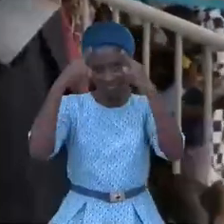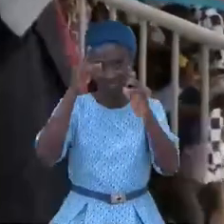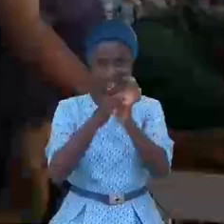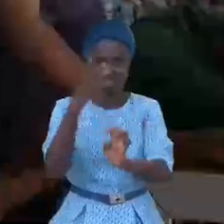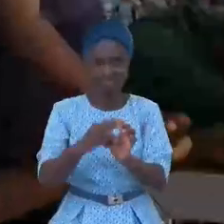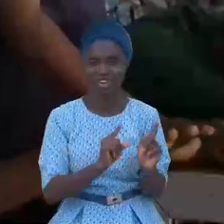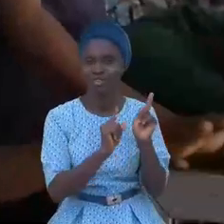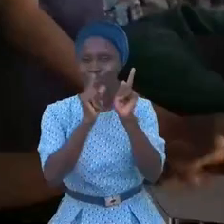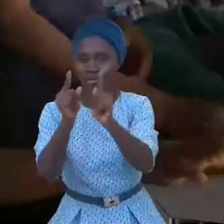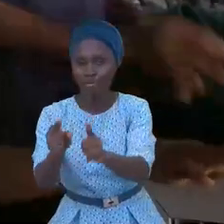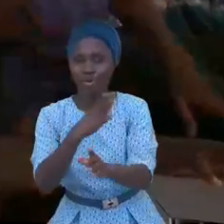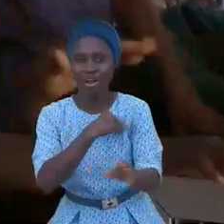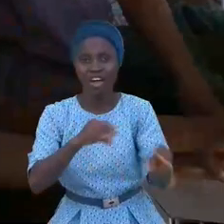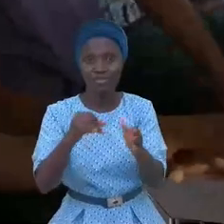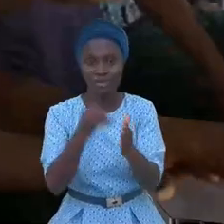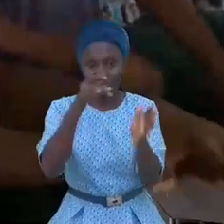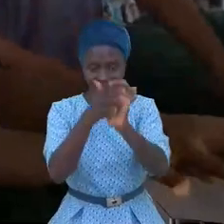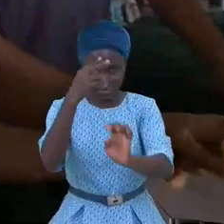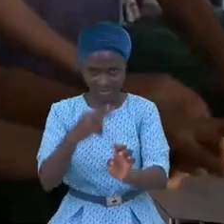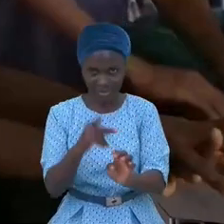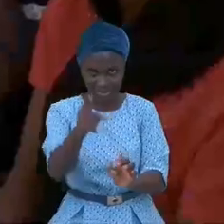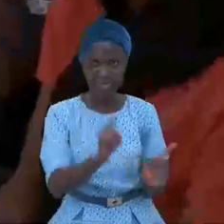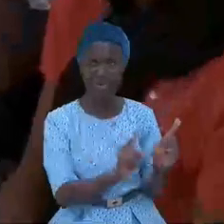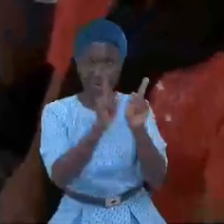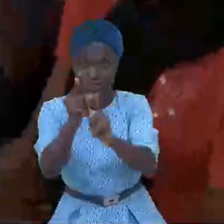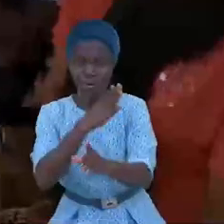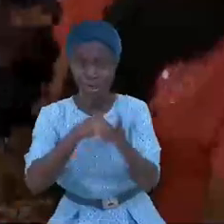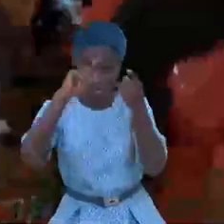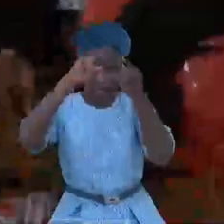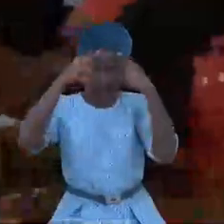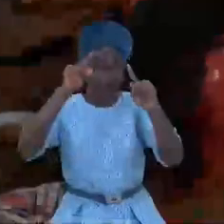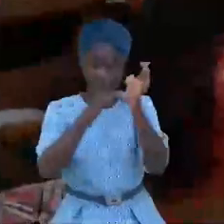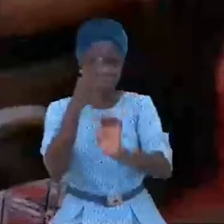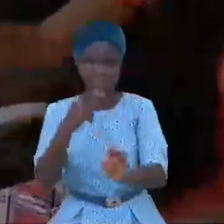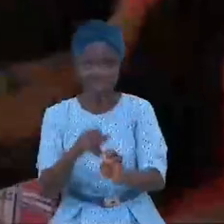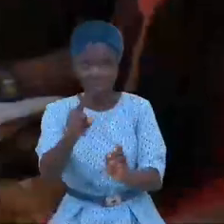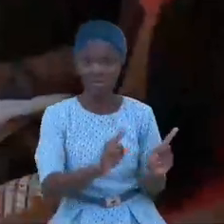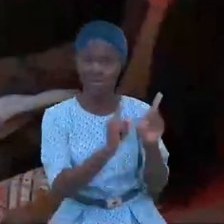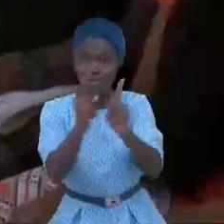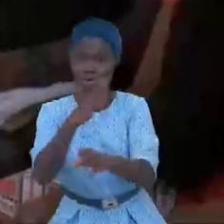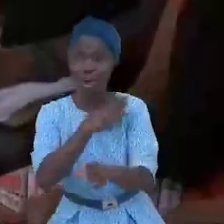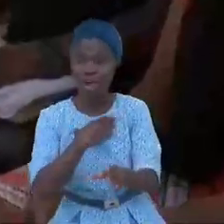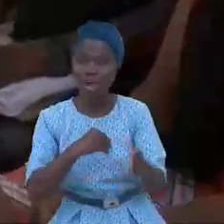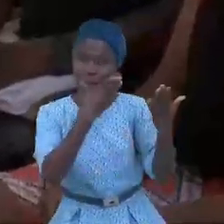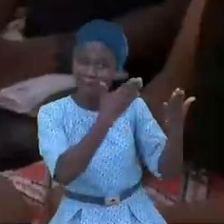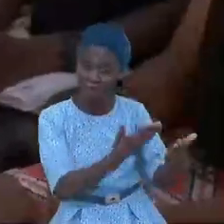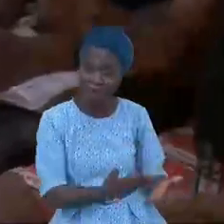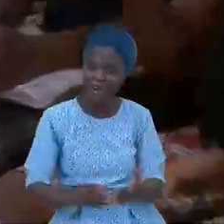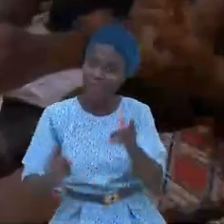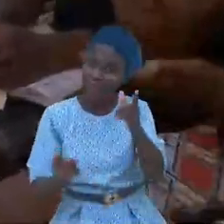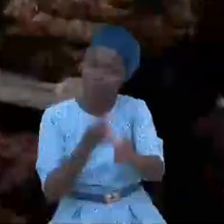fais-le. Va et réussis. Va et amène